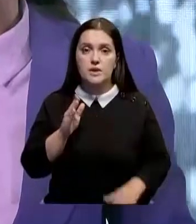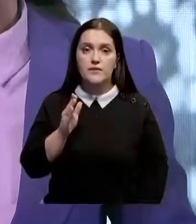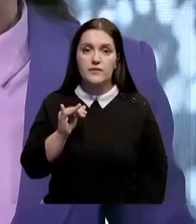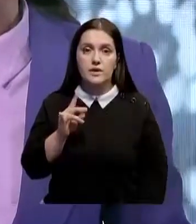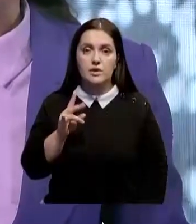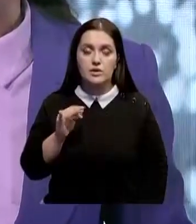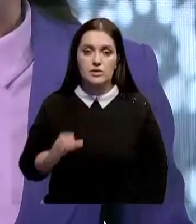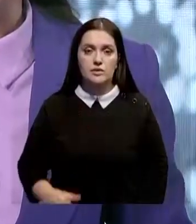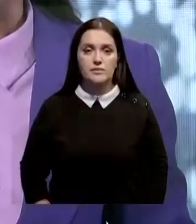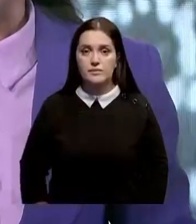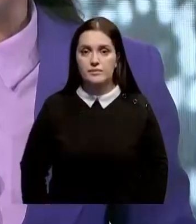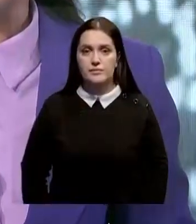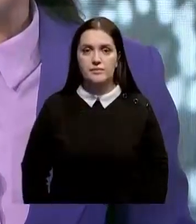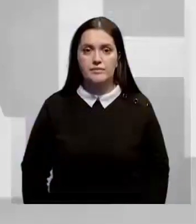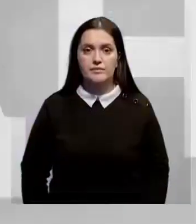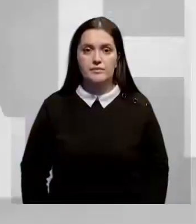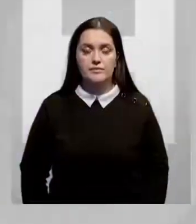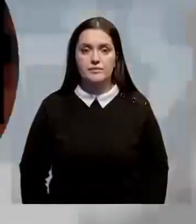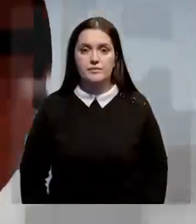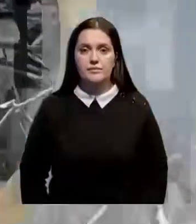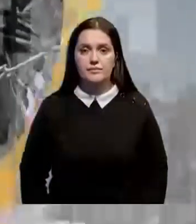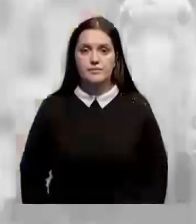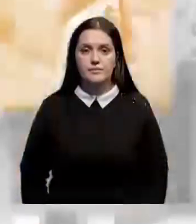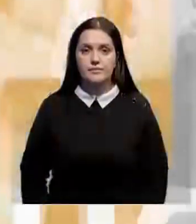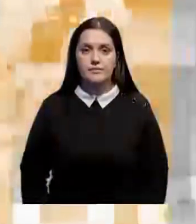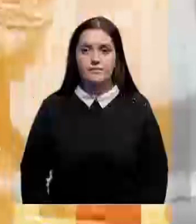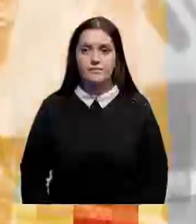на мероприятии в Вильнюсе.